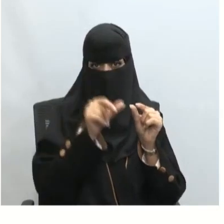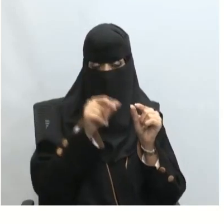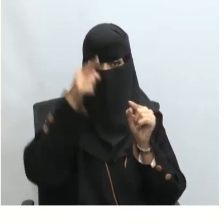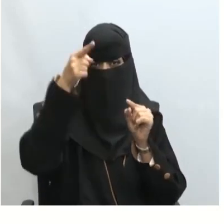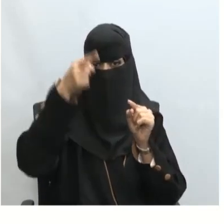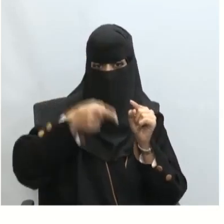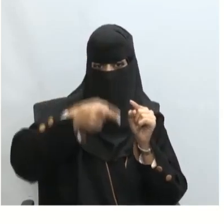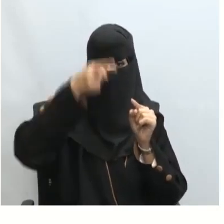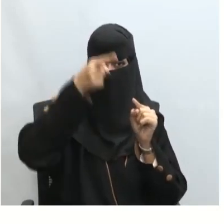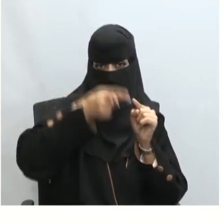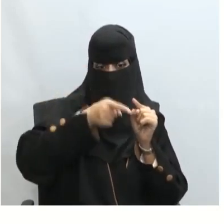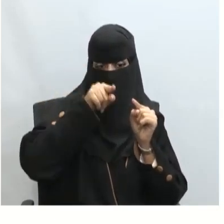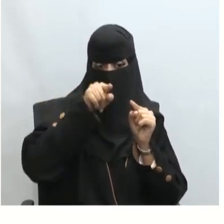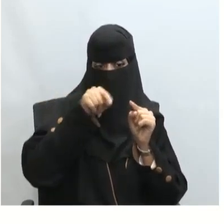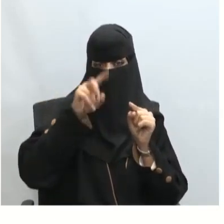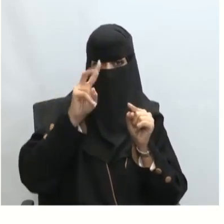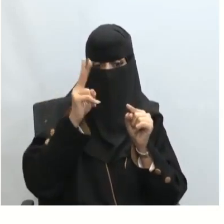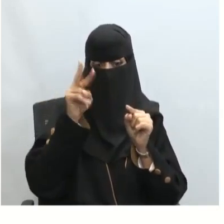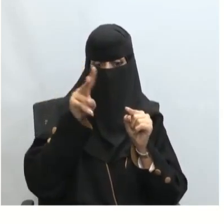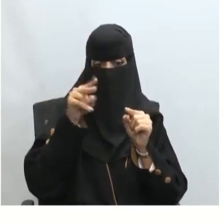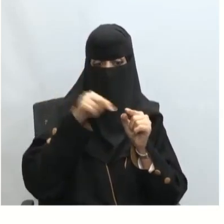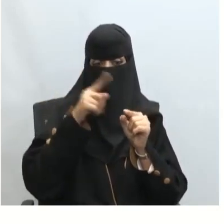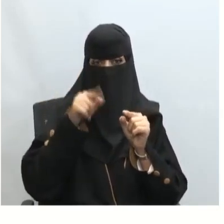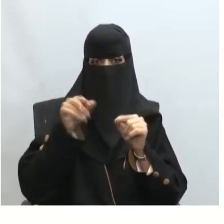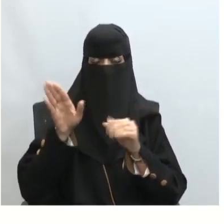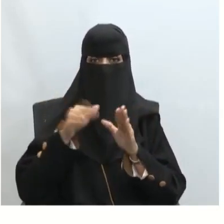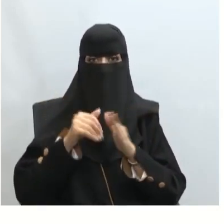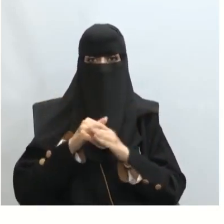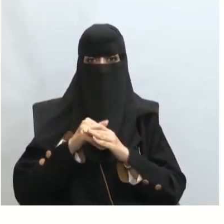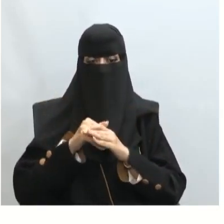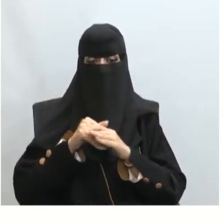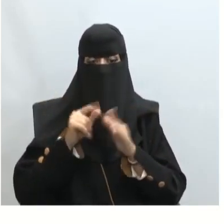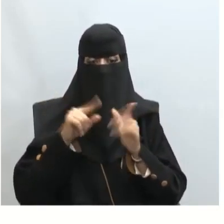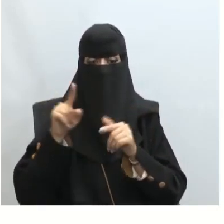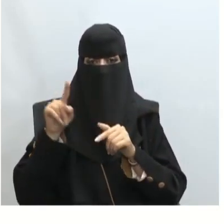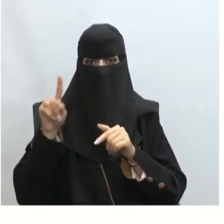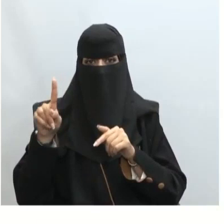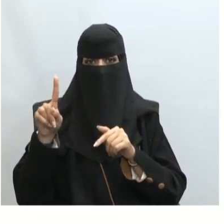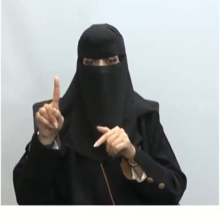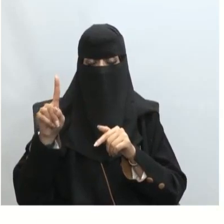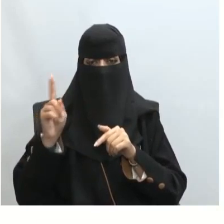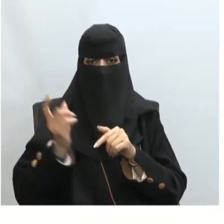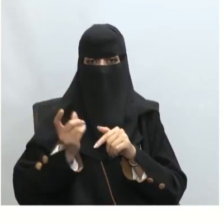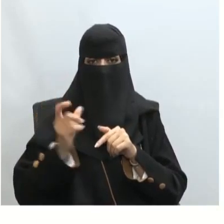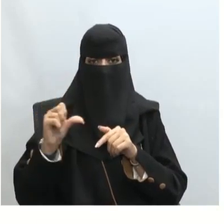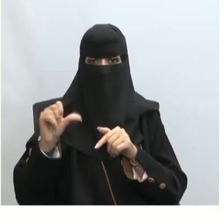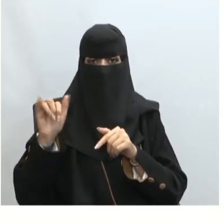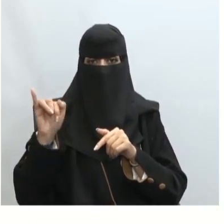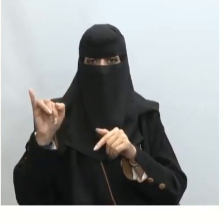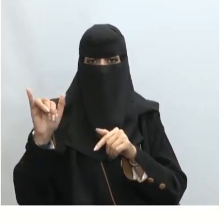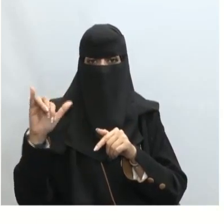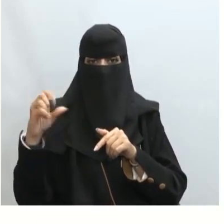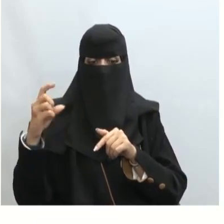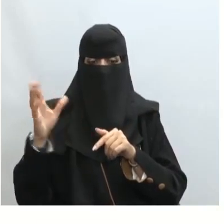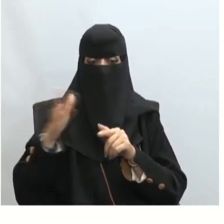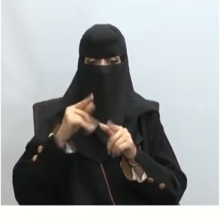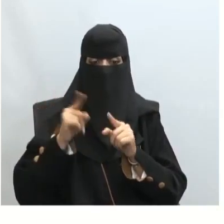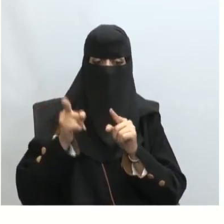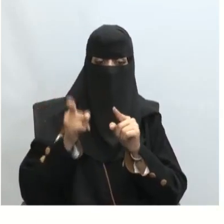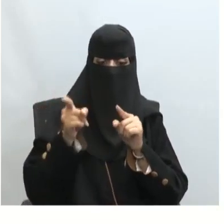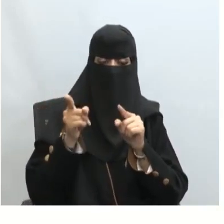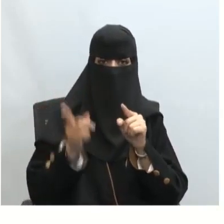الثنائيه هنا عفوا بي ار وهو بروميد الهيدروجين اذا